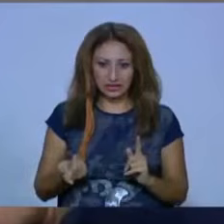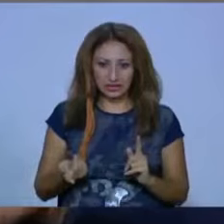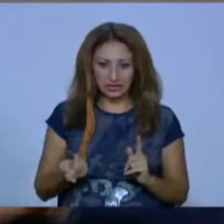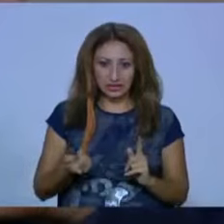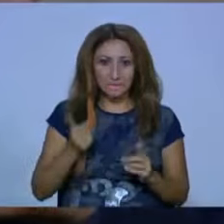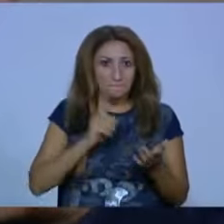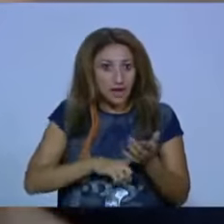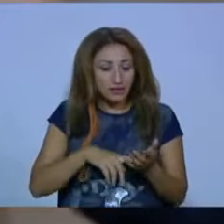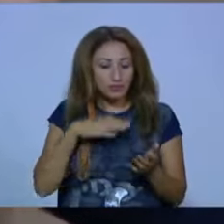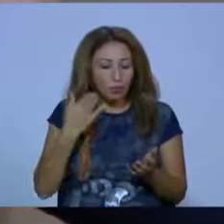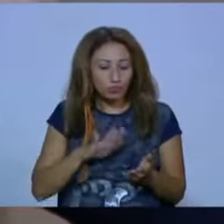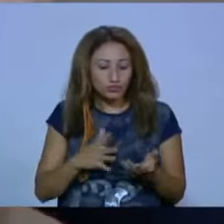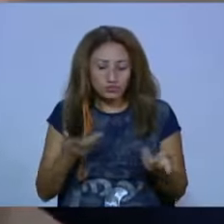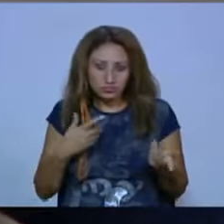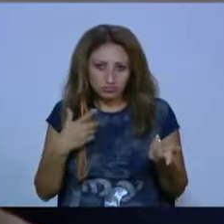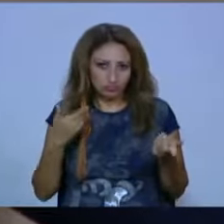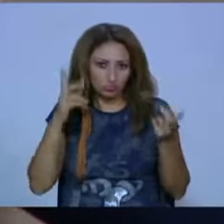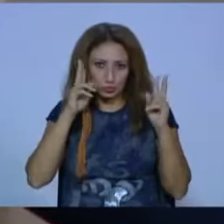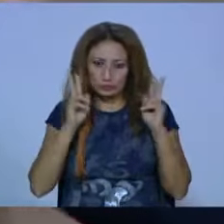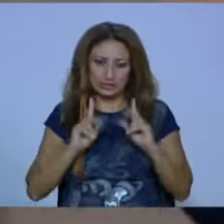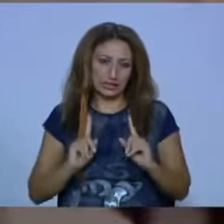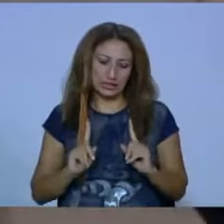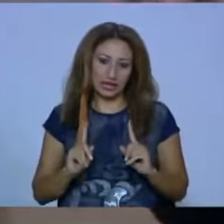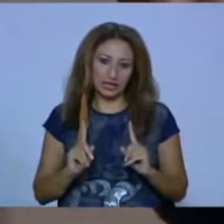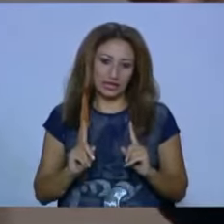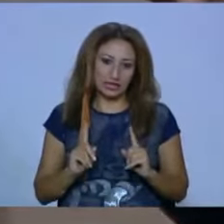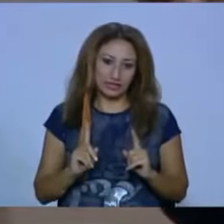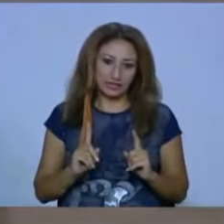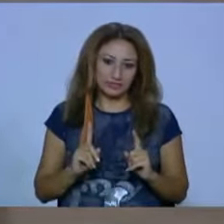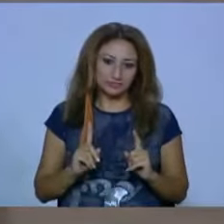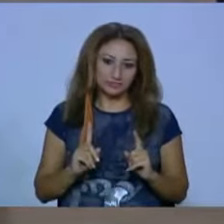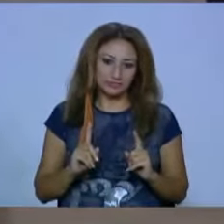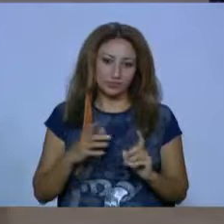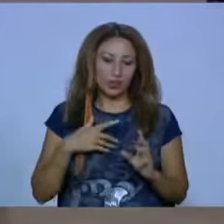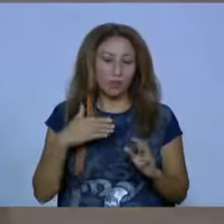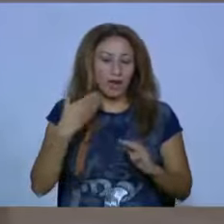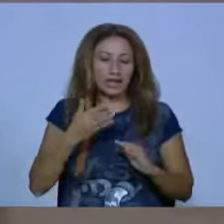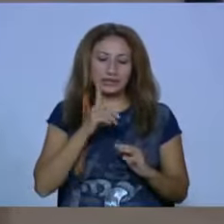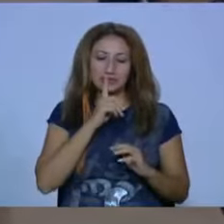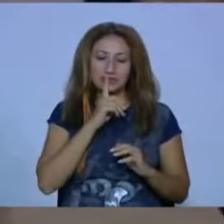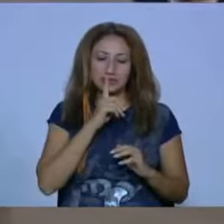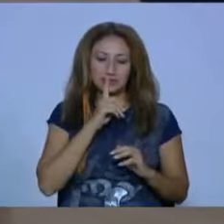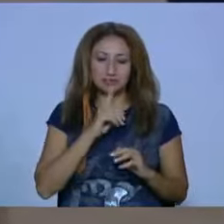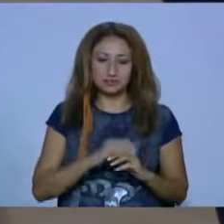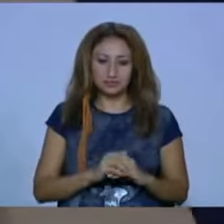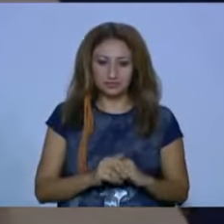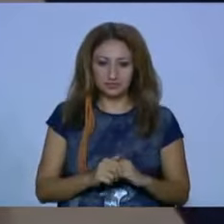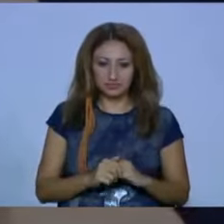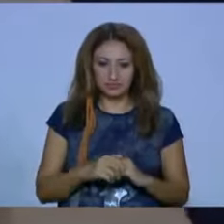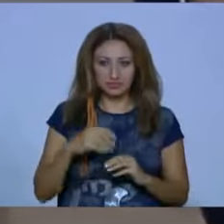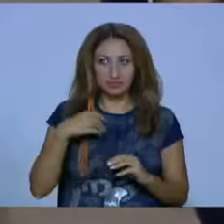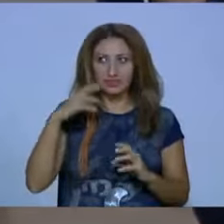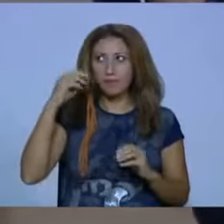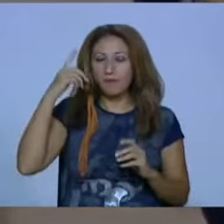جدعه بجد خلاص كده ولا ايه الموضوع ولا انا مش فاهم بدات اعمل كده وبعدين سكت انا ناسي حصل لي